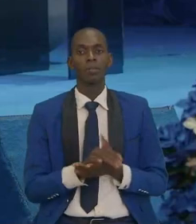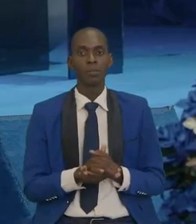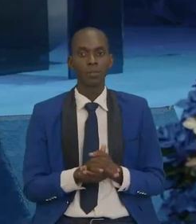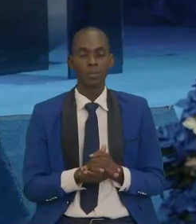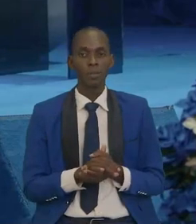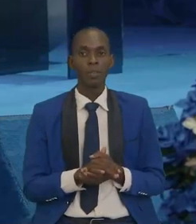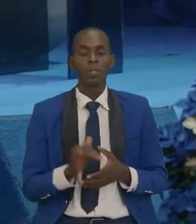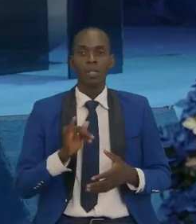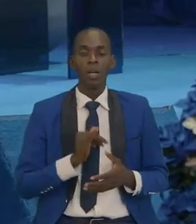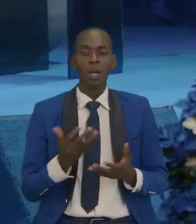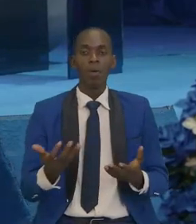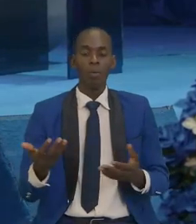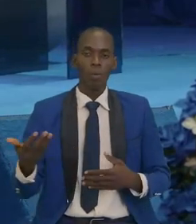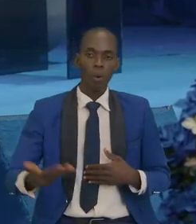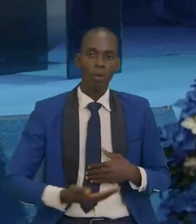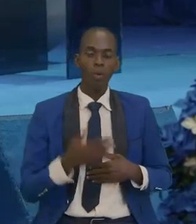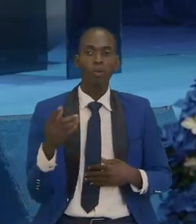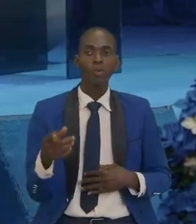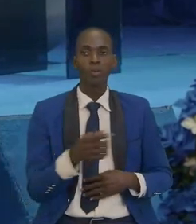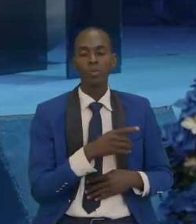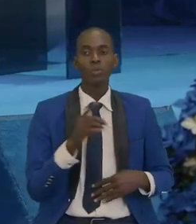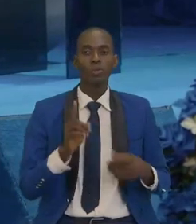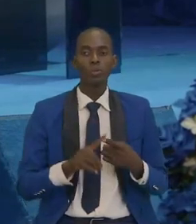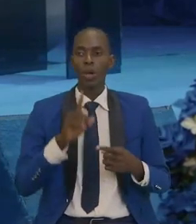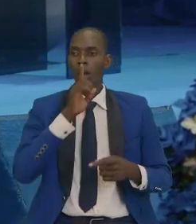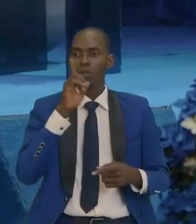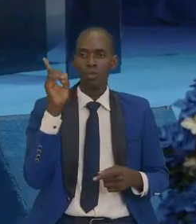Je vous accueille à la vie abondante.